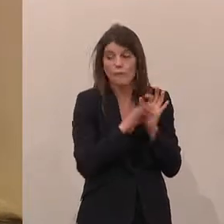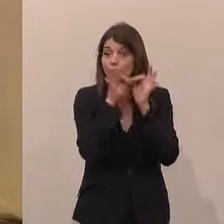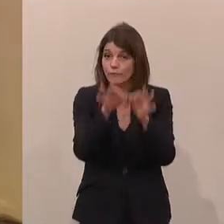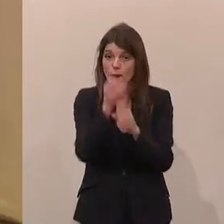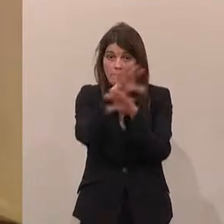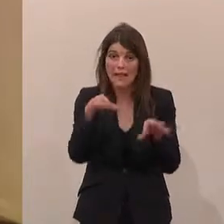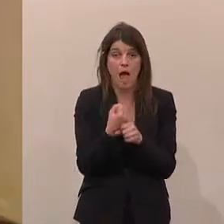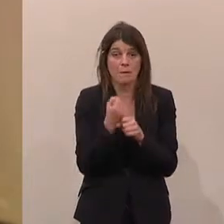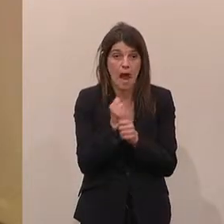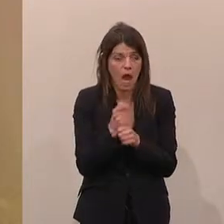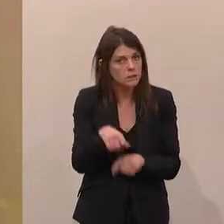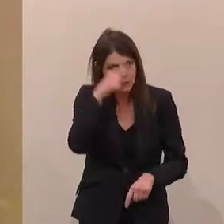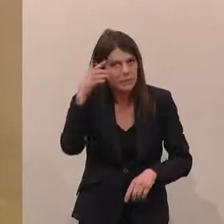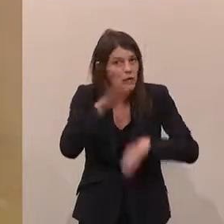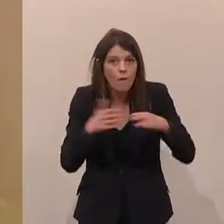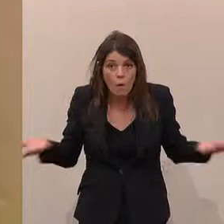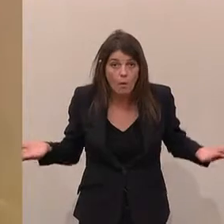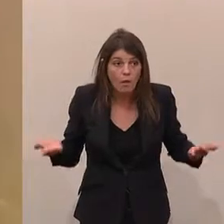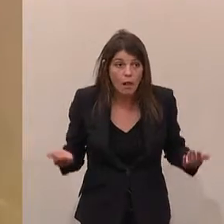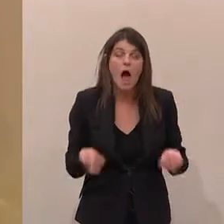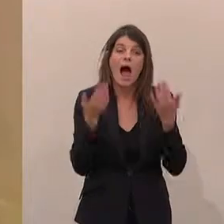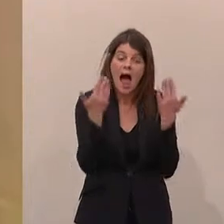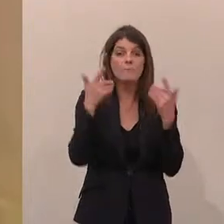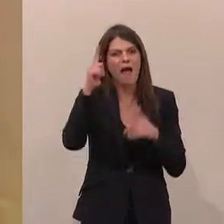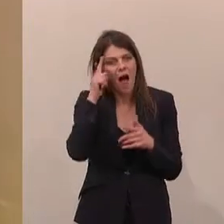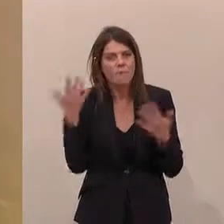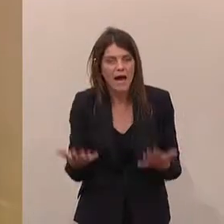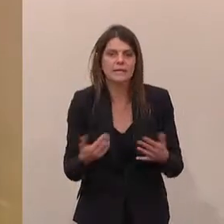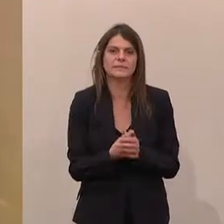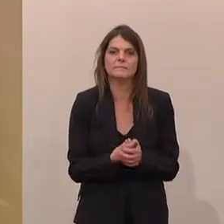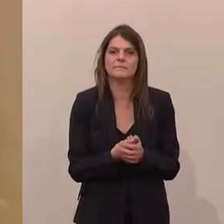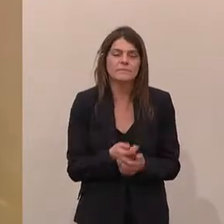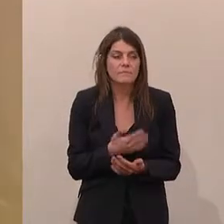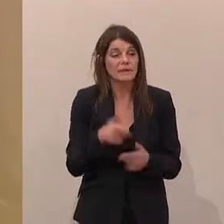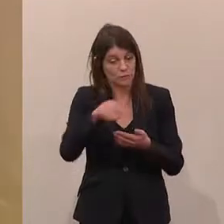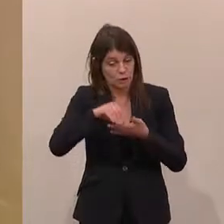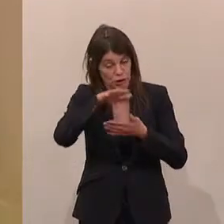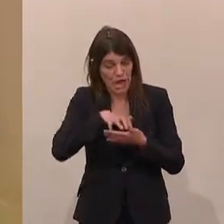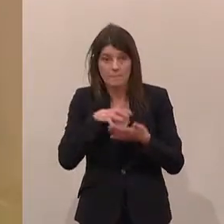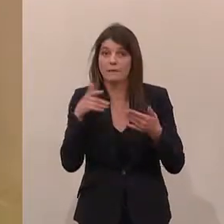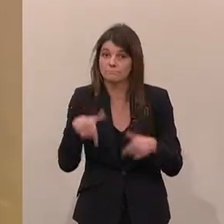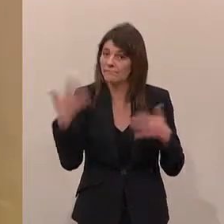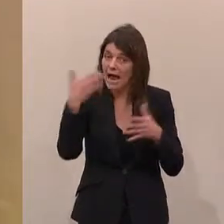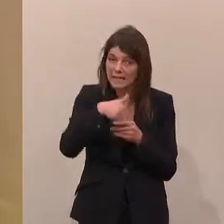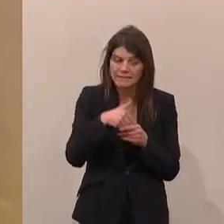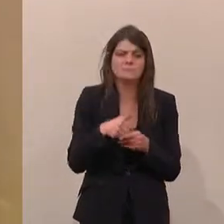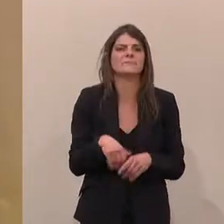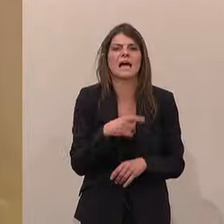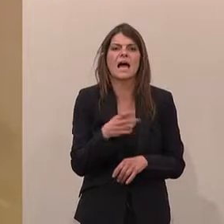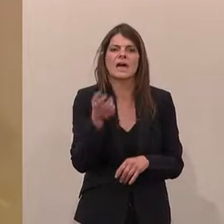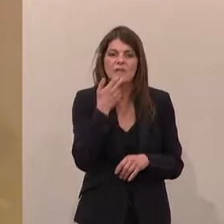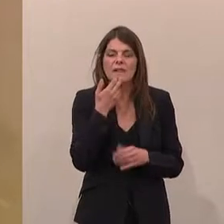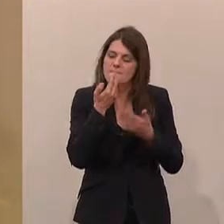Medienarbeit erstellt worden. Eine sinnvolle Aktion. Aber im Wesentlichen geht es in diesem Schreiben genau darum, für